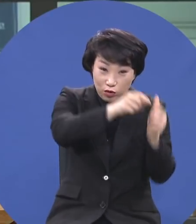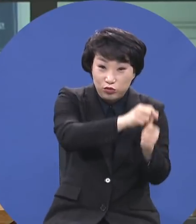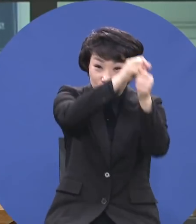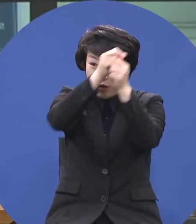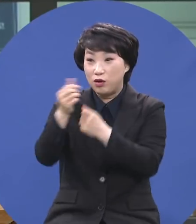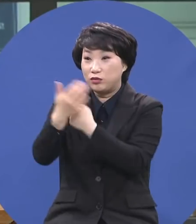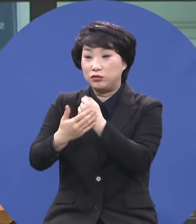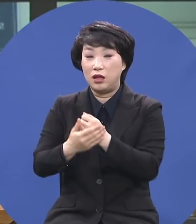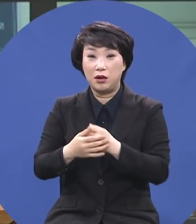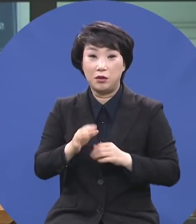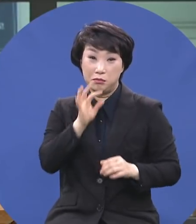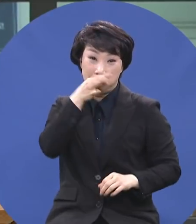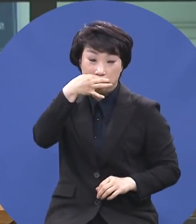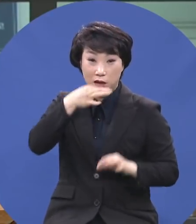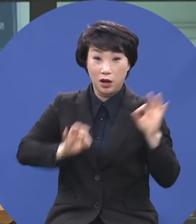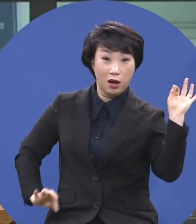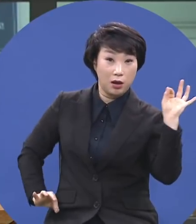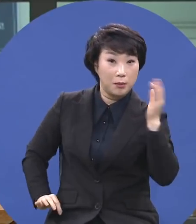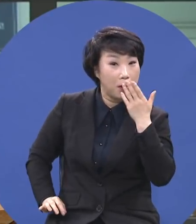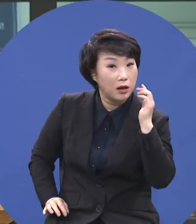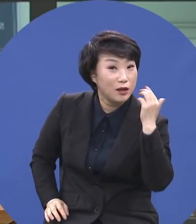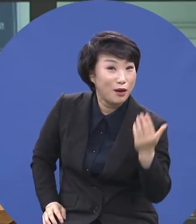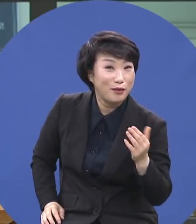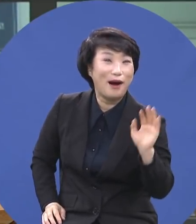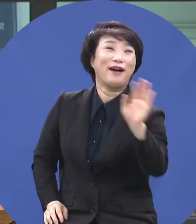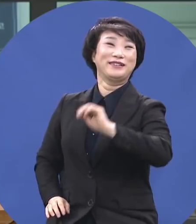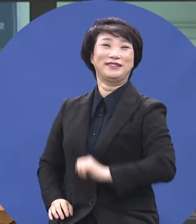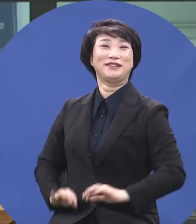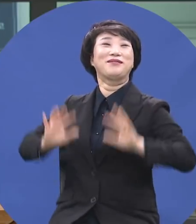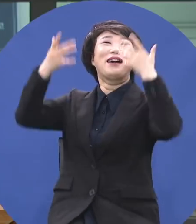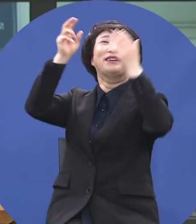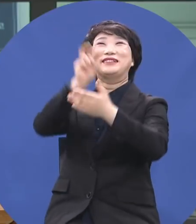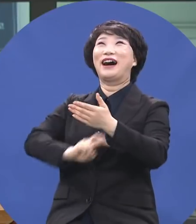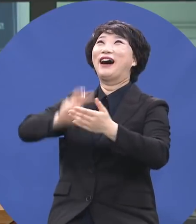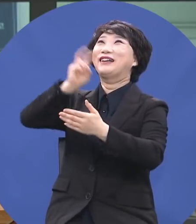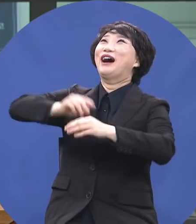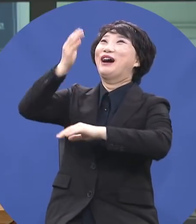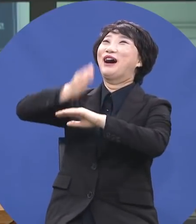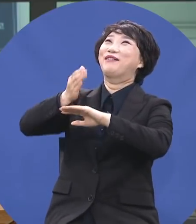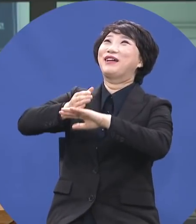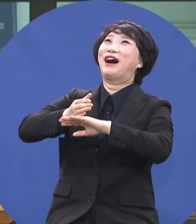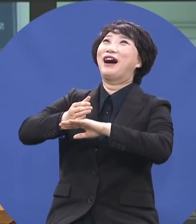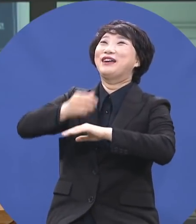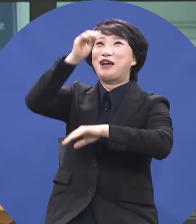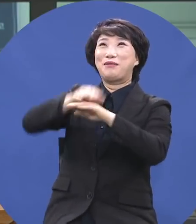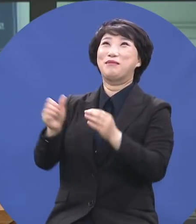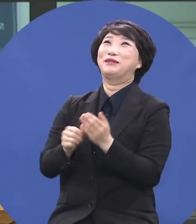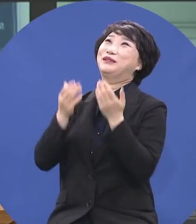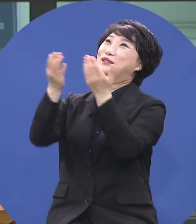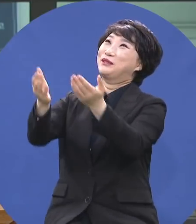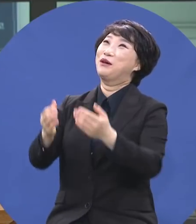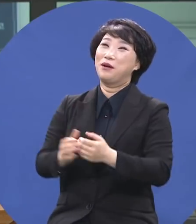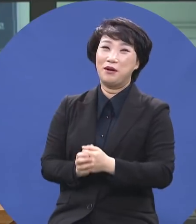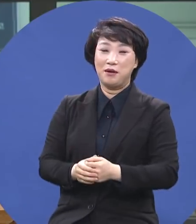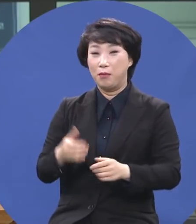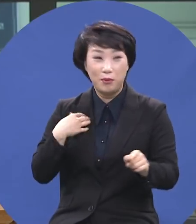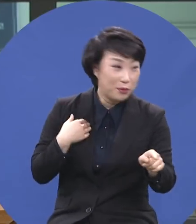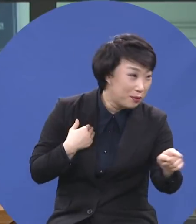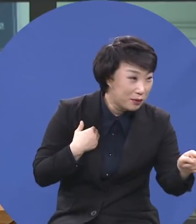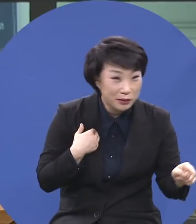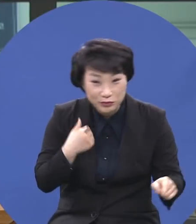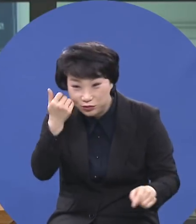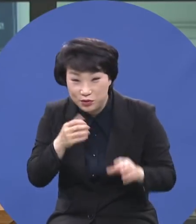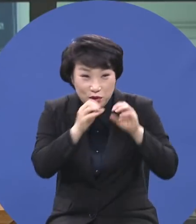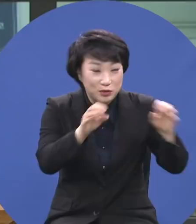구원받은 은혜 어떻게 가만히 있어? 박수치고 찬양하고 감사하고 예물 드리고 몰라온 사람에게